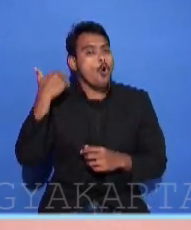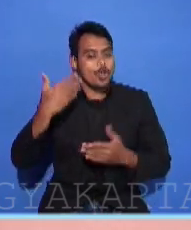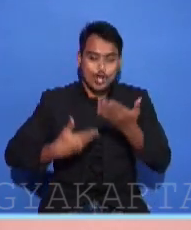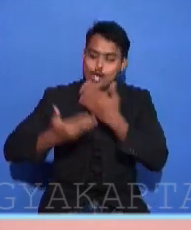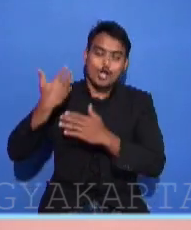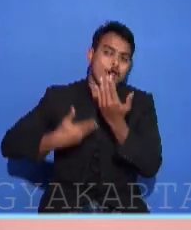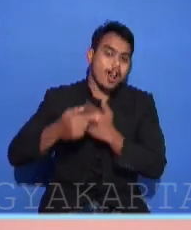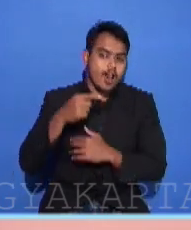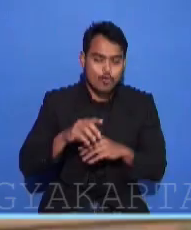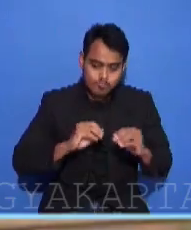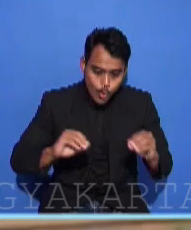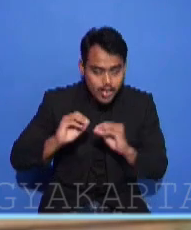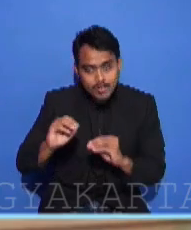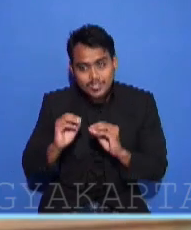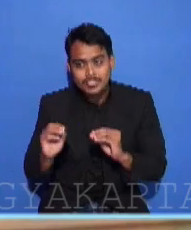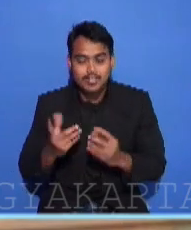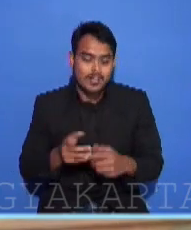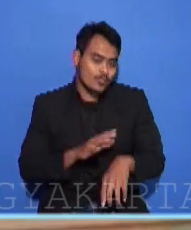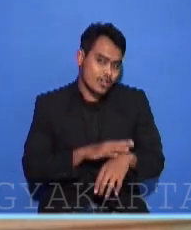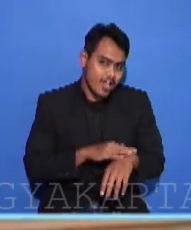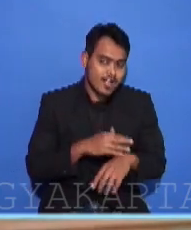sejarah dan budaya bangsa.